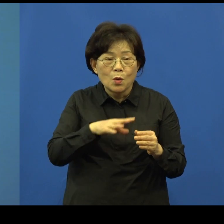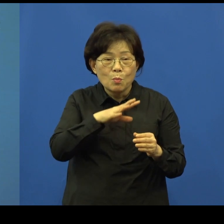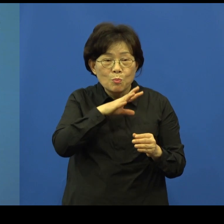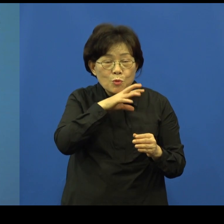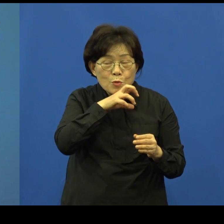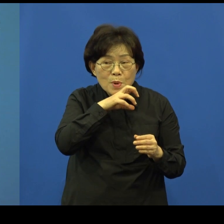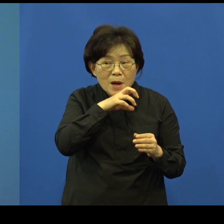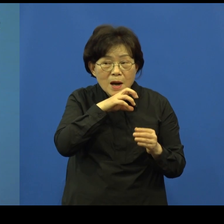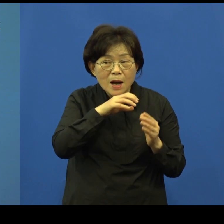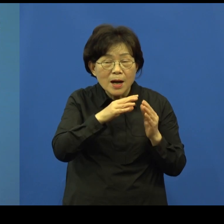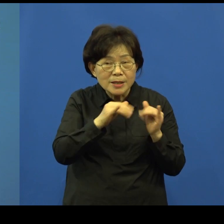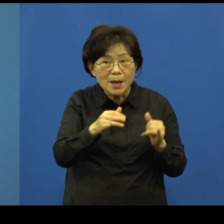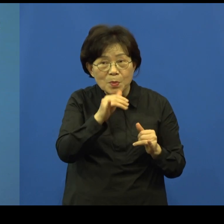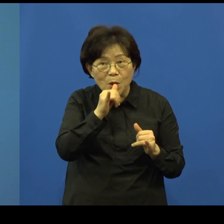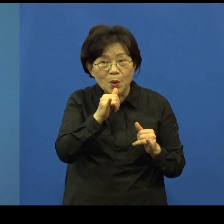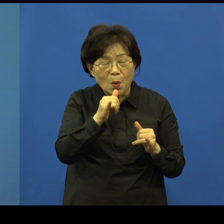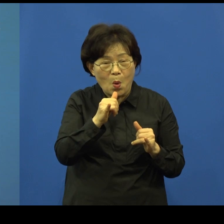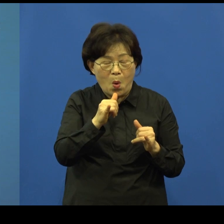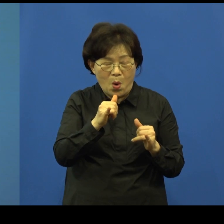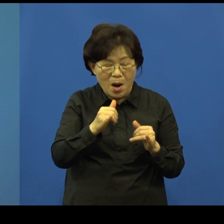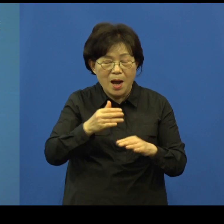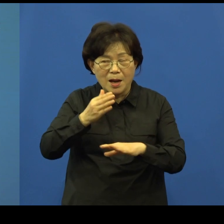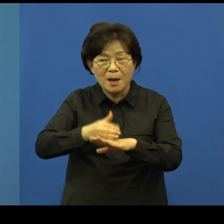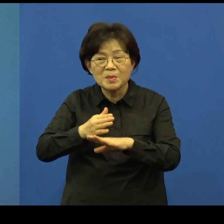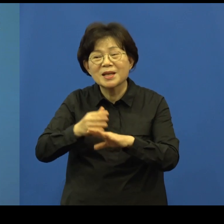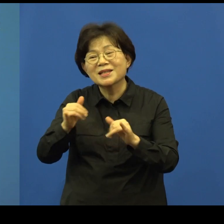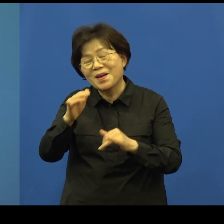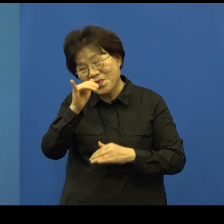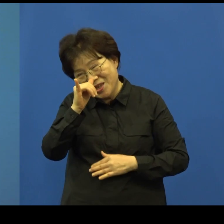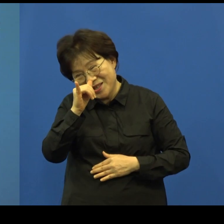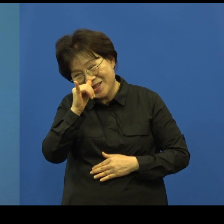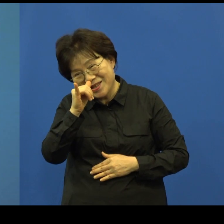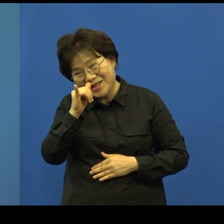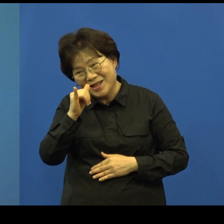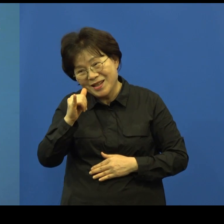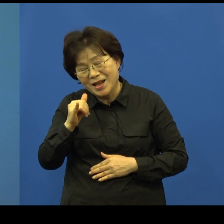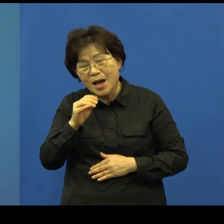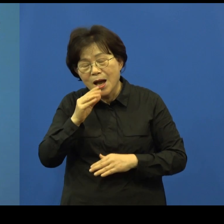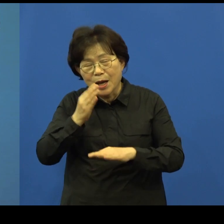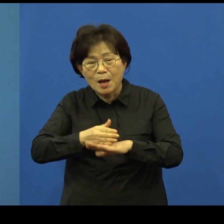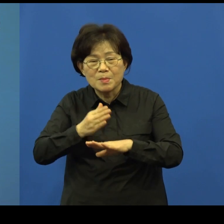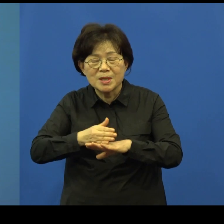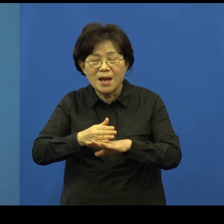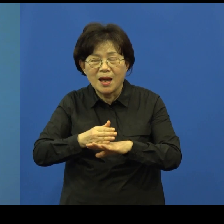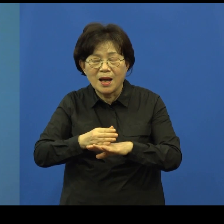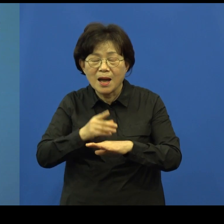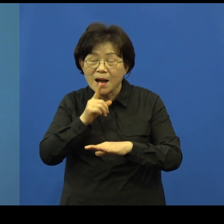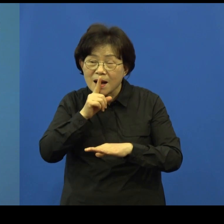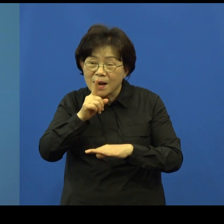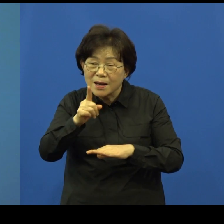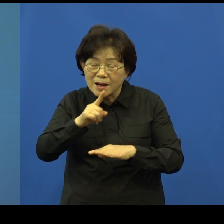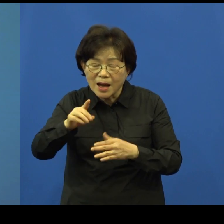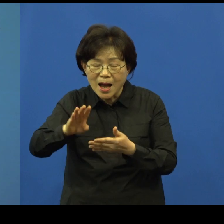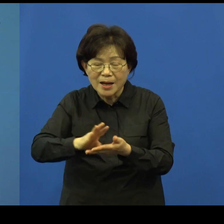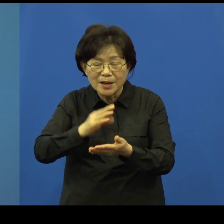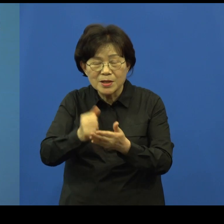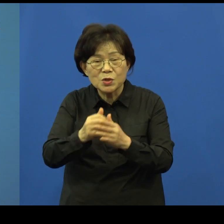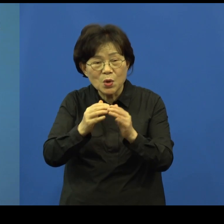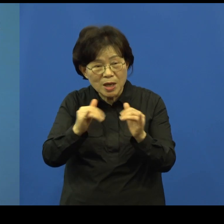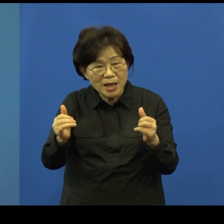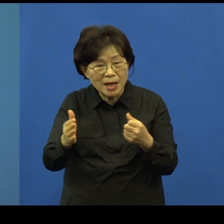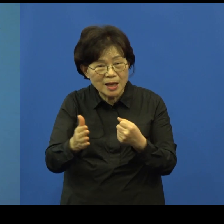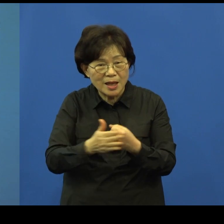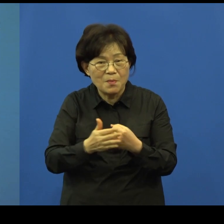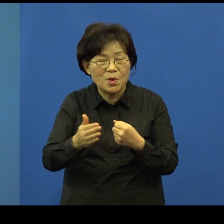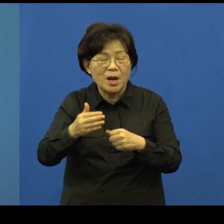있어요. 그러니까 쉽지 않다는 거예요. 감사가 우리의 언어가 아니라는 거예요. 그러니까 그리스도인이 되어서 우리 안에 이제